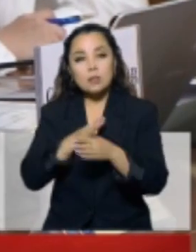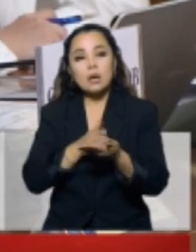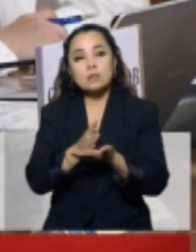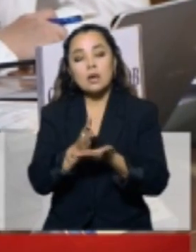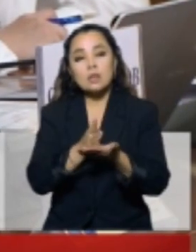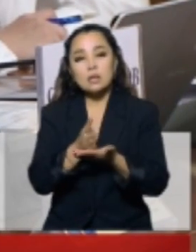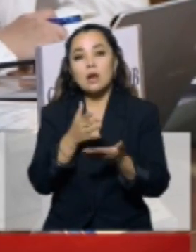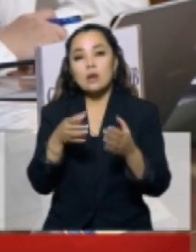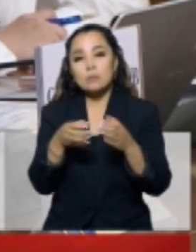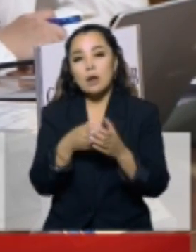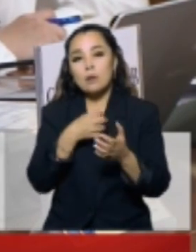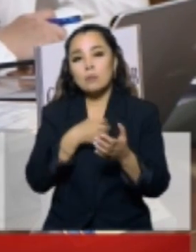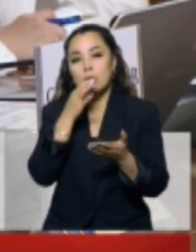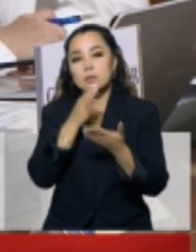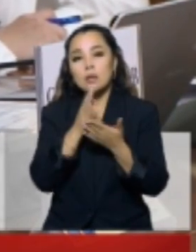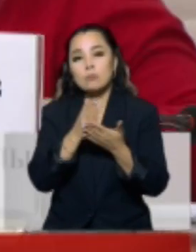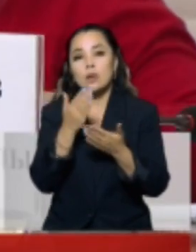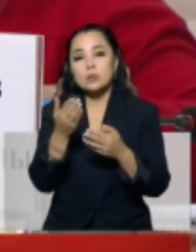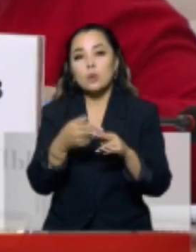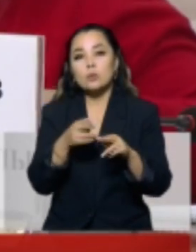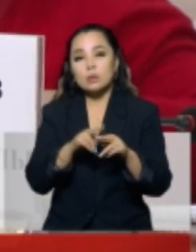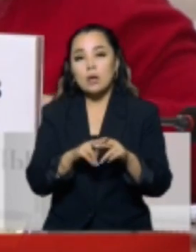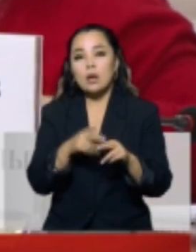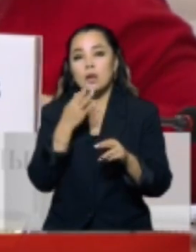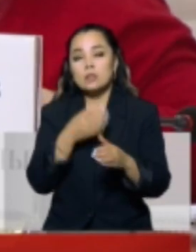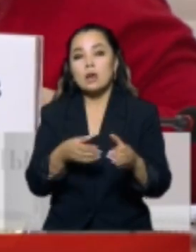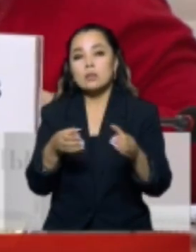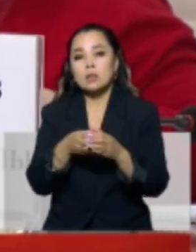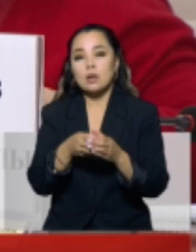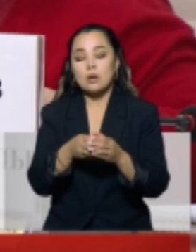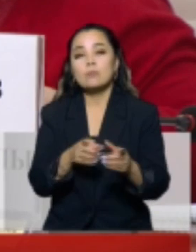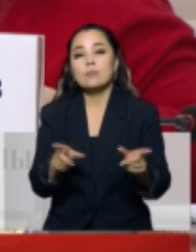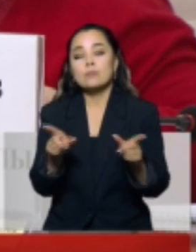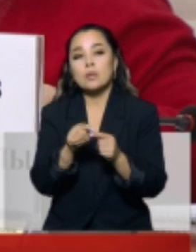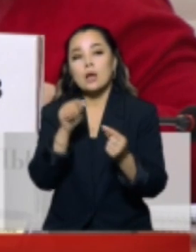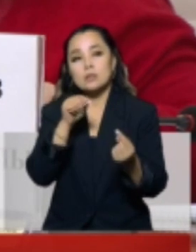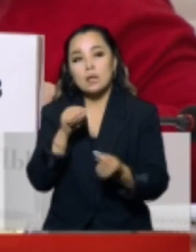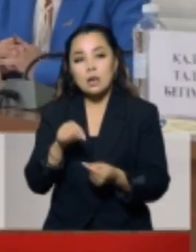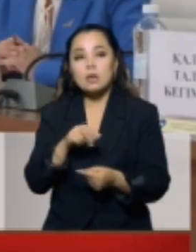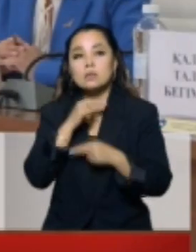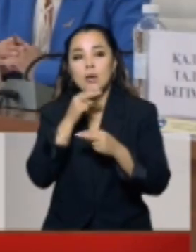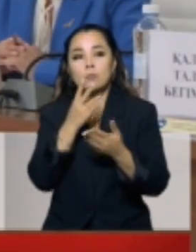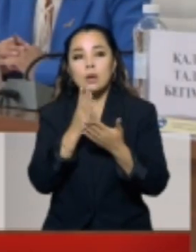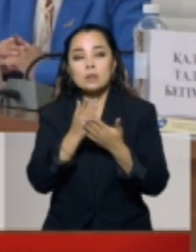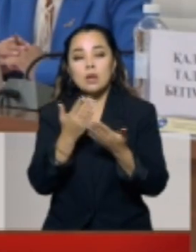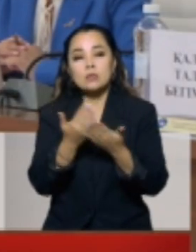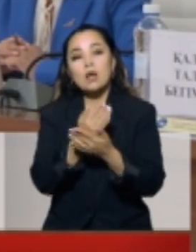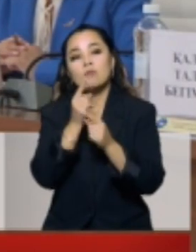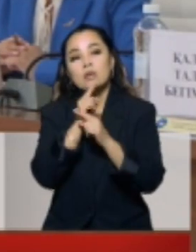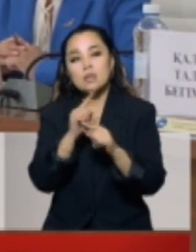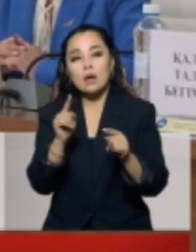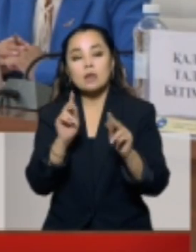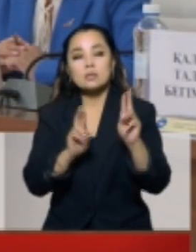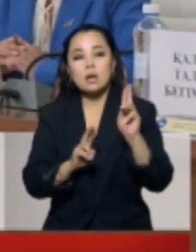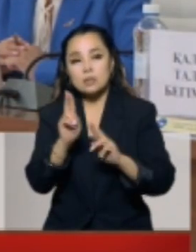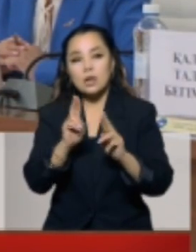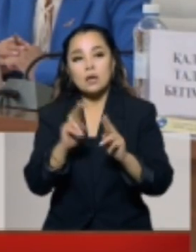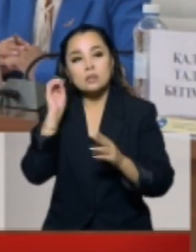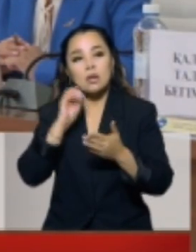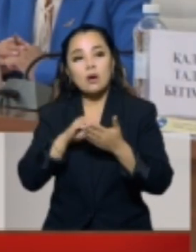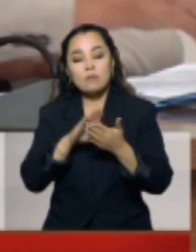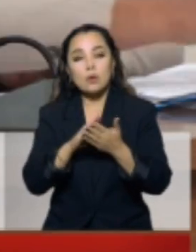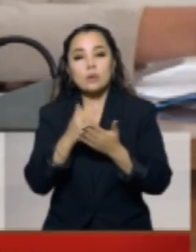саясатты жетілдірудің маңызына тоқталды. Сондай-ақ этносаралық үйлесімділікті сақтау үшін инновациялық тәсілдер мен цифрлық